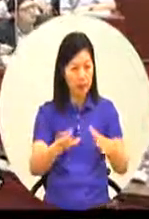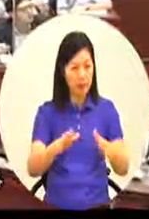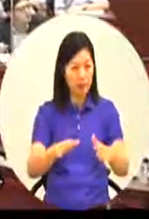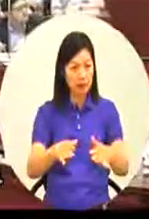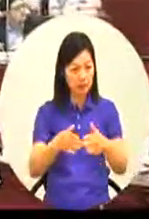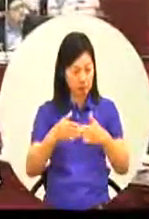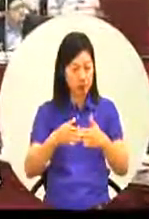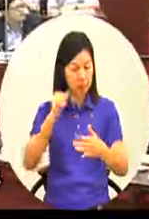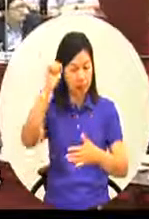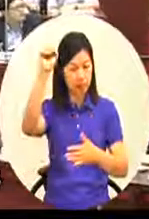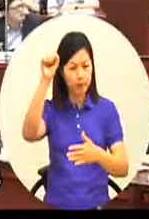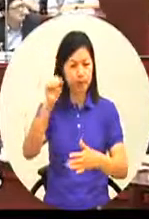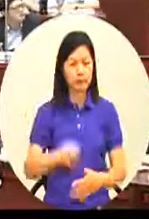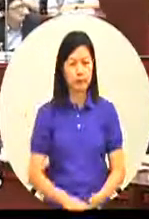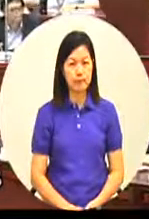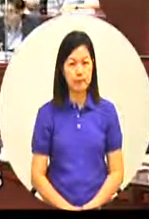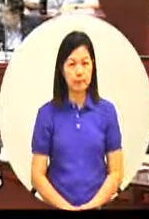手。